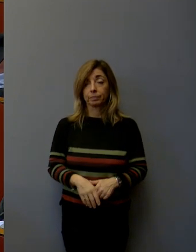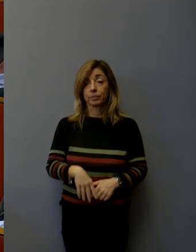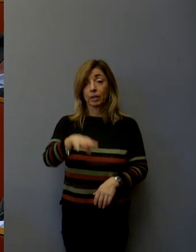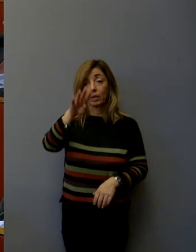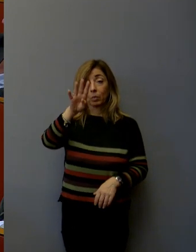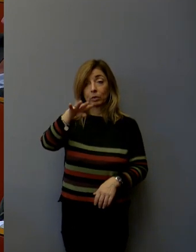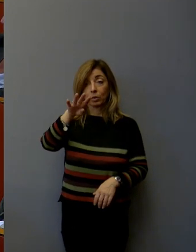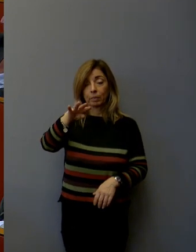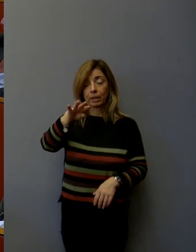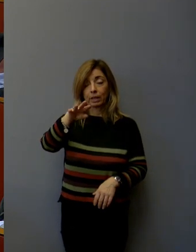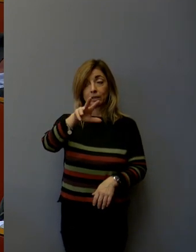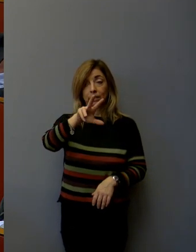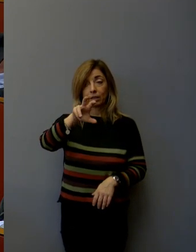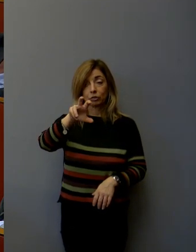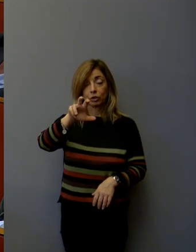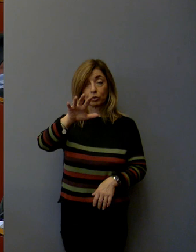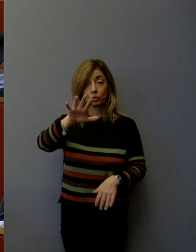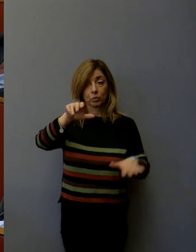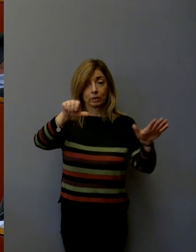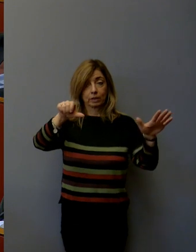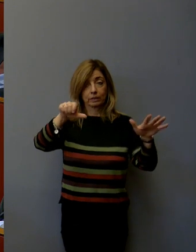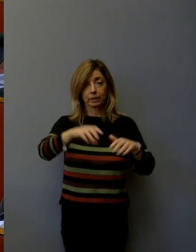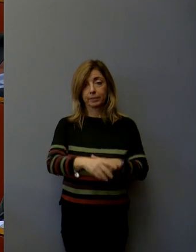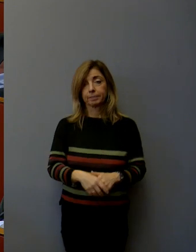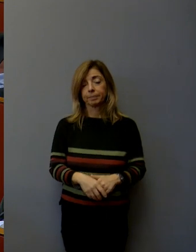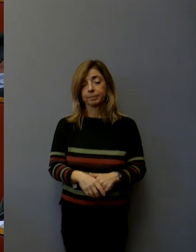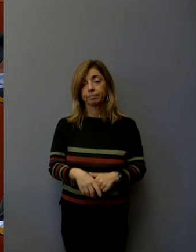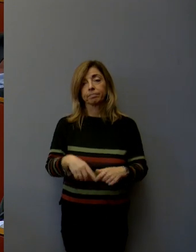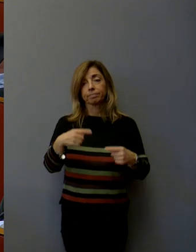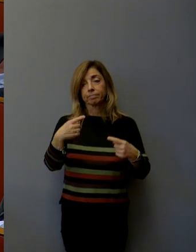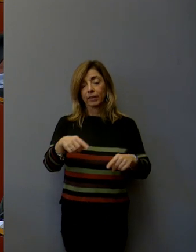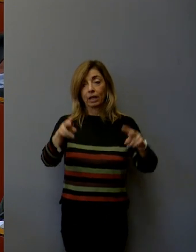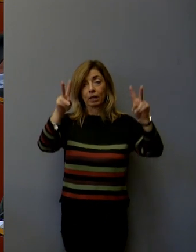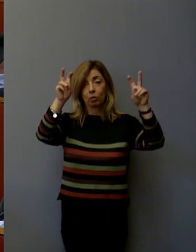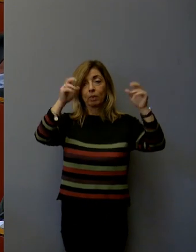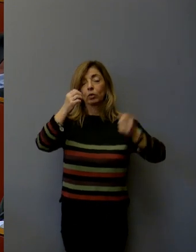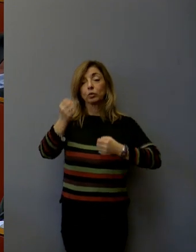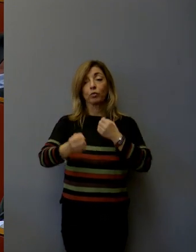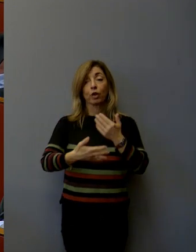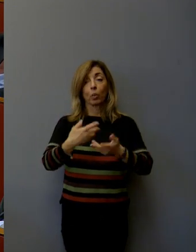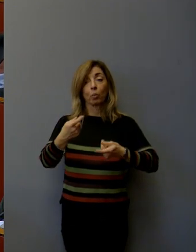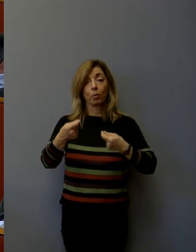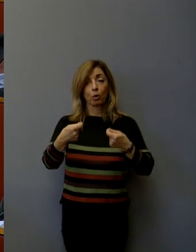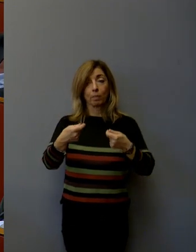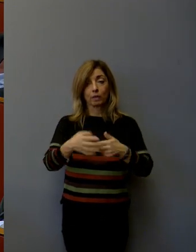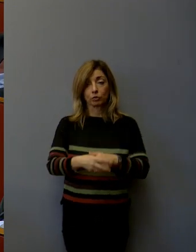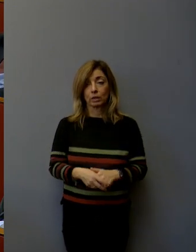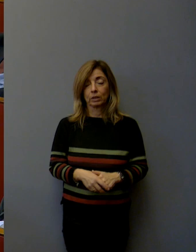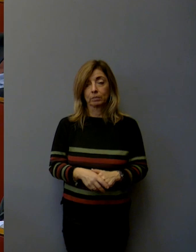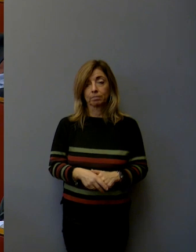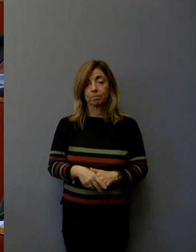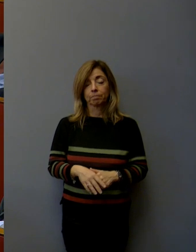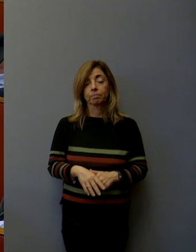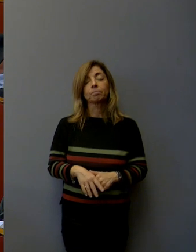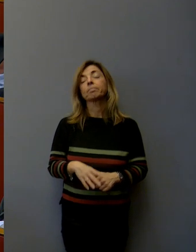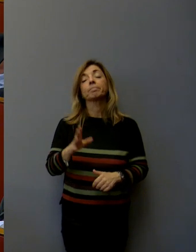4356 riguardano di nuovo il tema dello sviluppo commerciale ora la premessa è che se